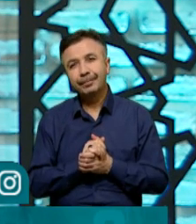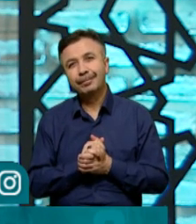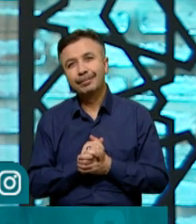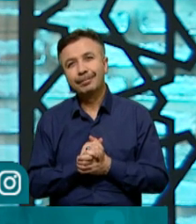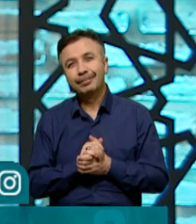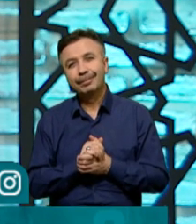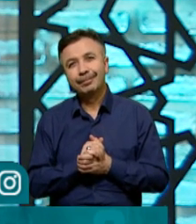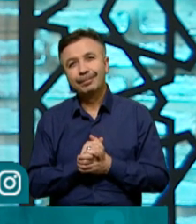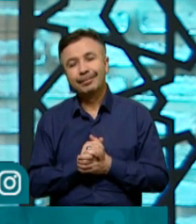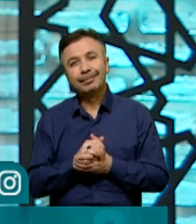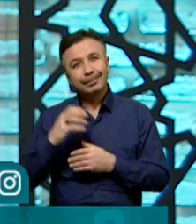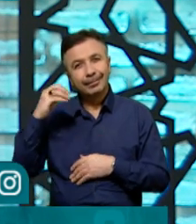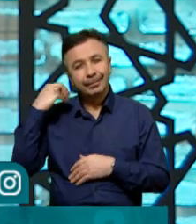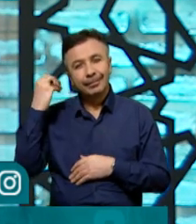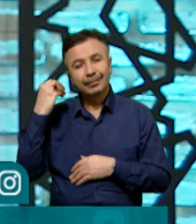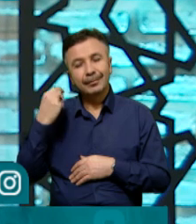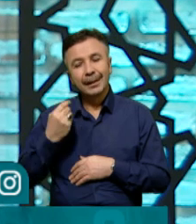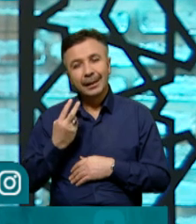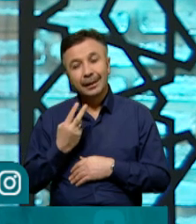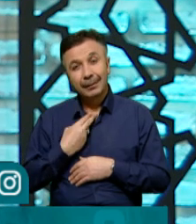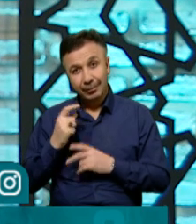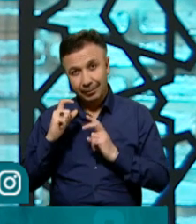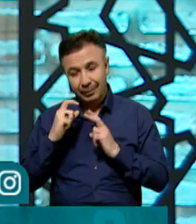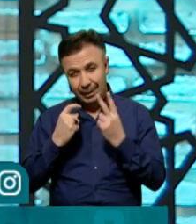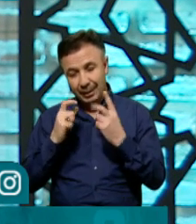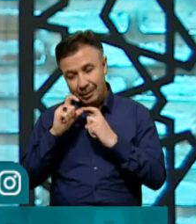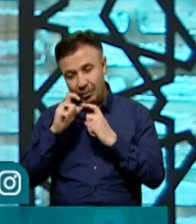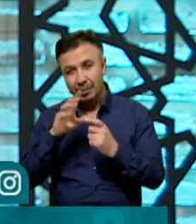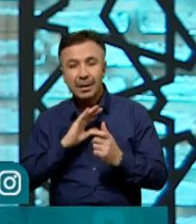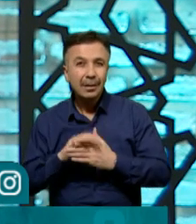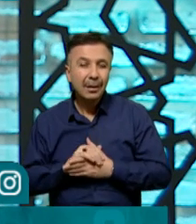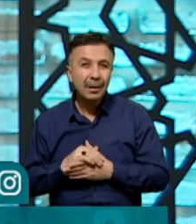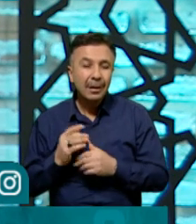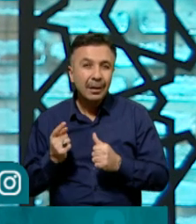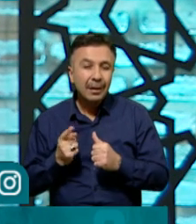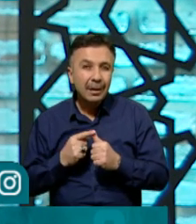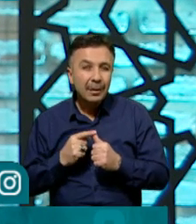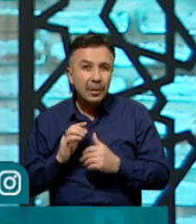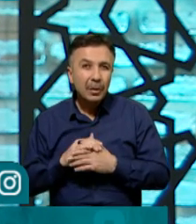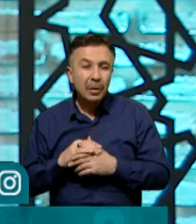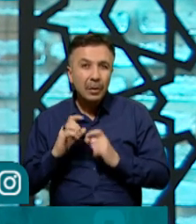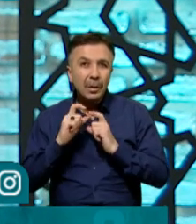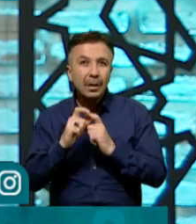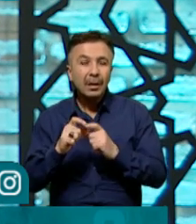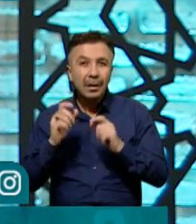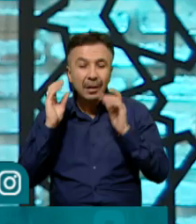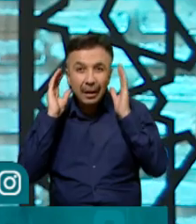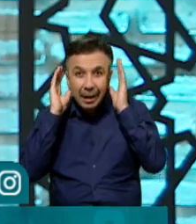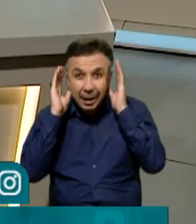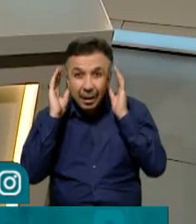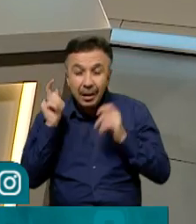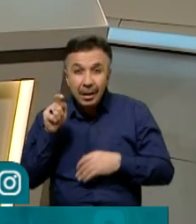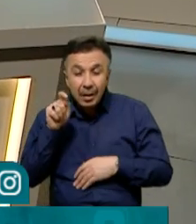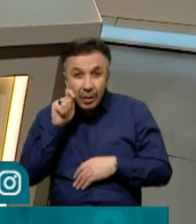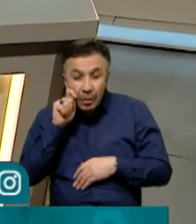inşallah. Hocam ben 2 sorum olacak. Buyurun. Birinci sorum, namaz kılmayan, yani Müslüman böyle